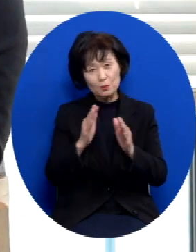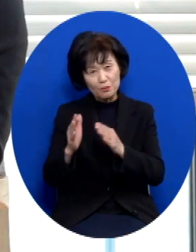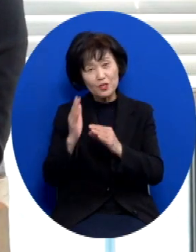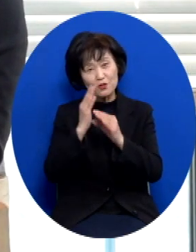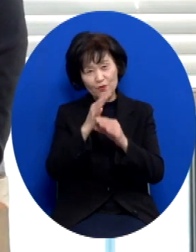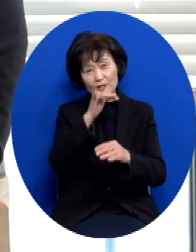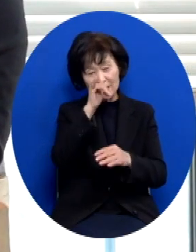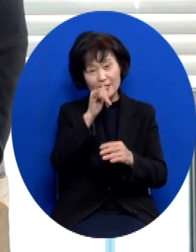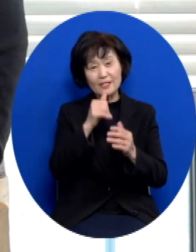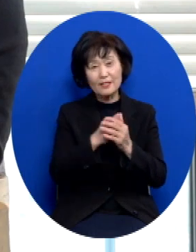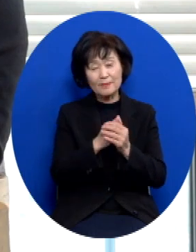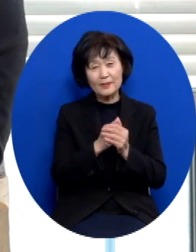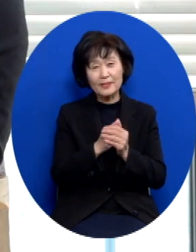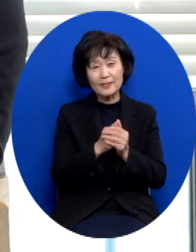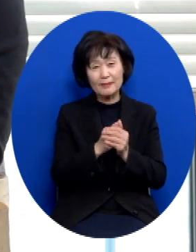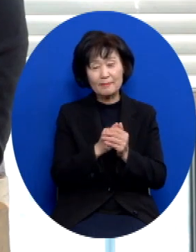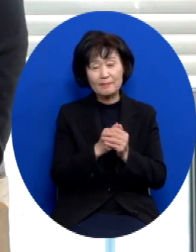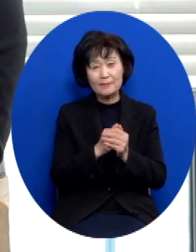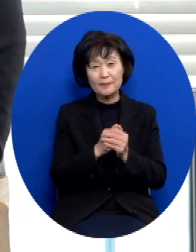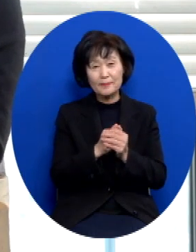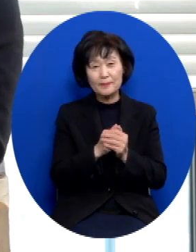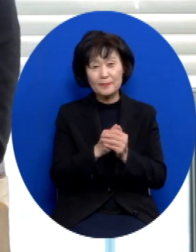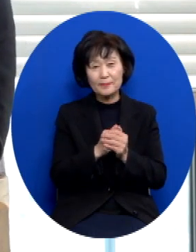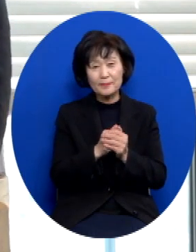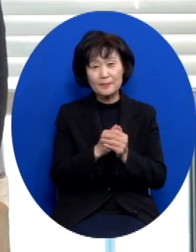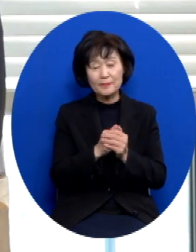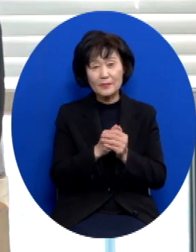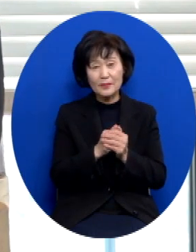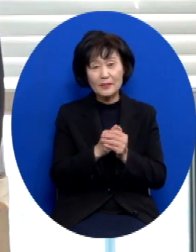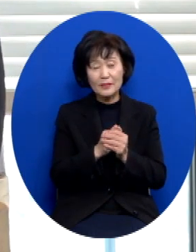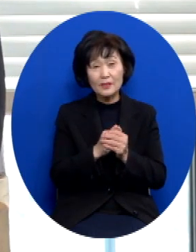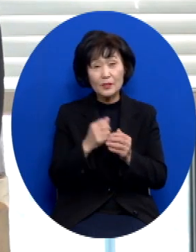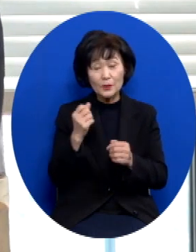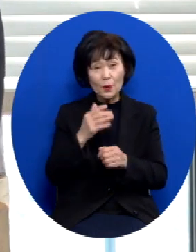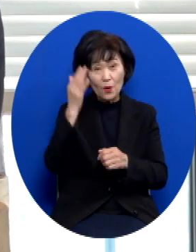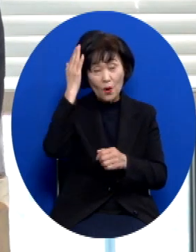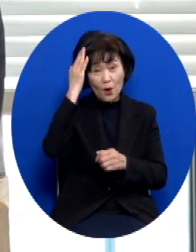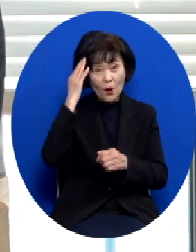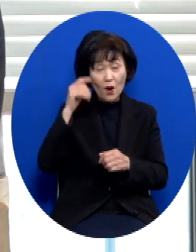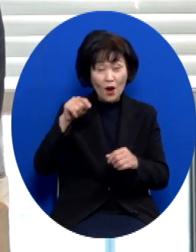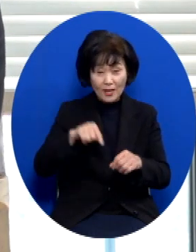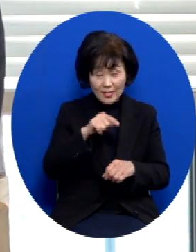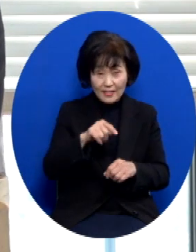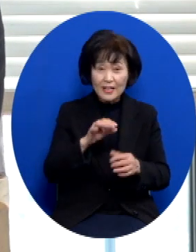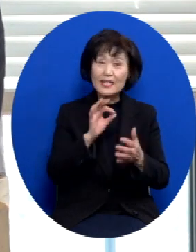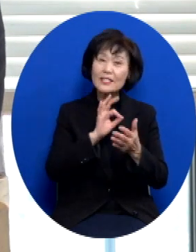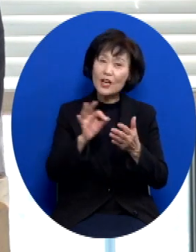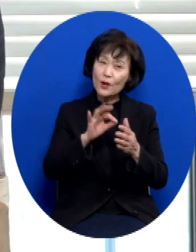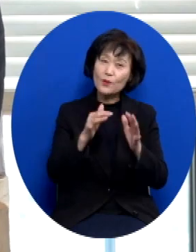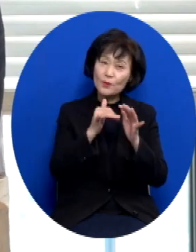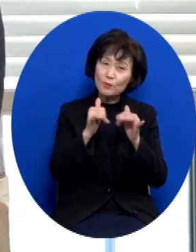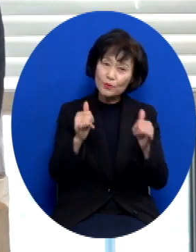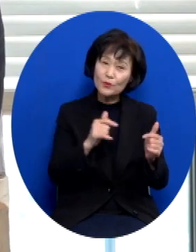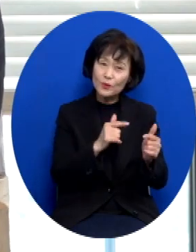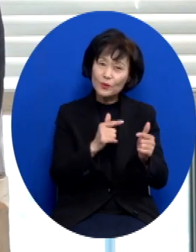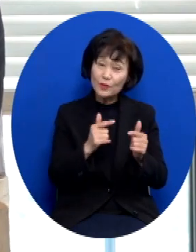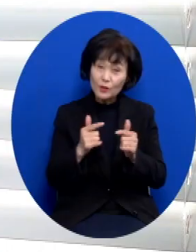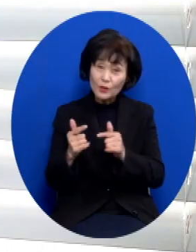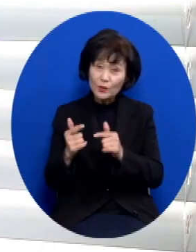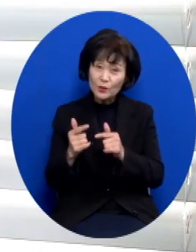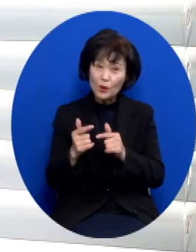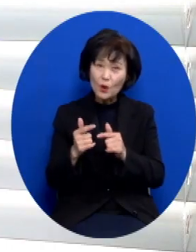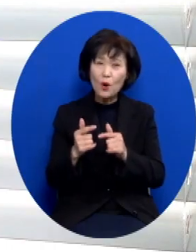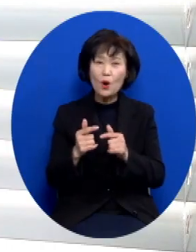방향을 좀 나가고 있고요. 그다음에 연탄 사용하는 분들이라도 좀 종합적으로 이렇게 좀